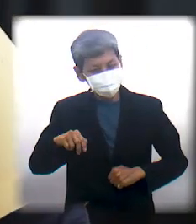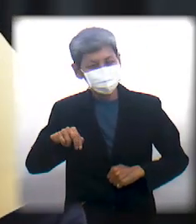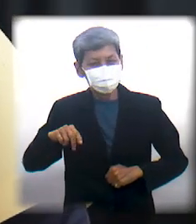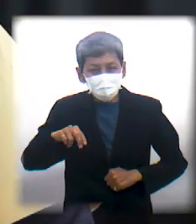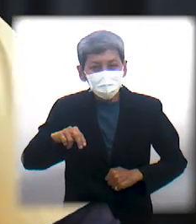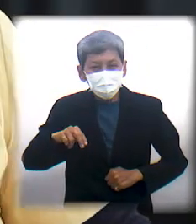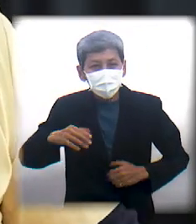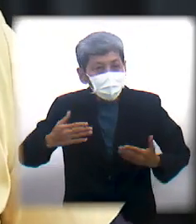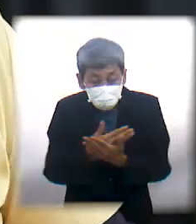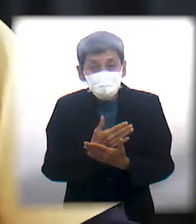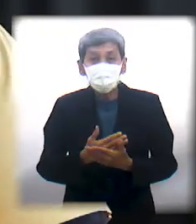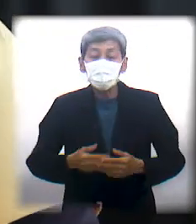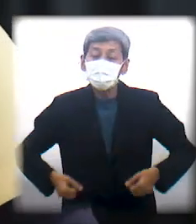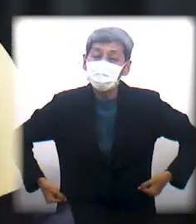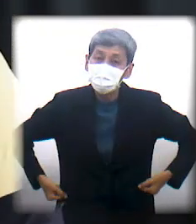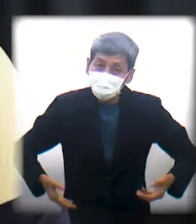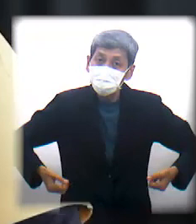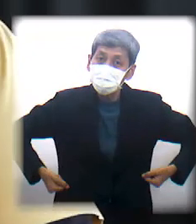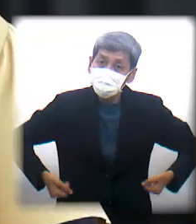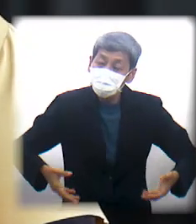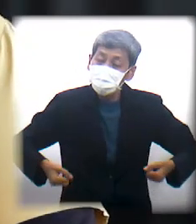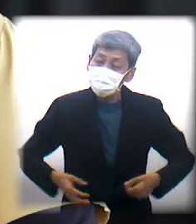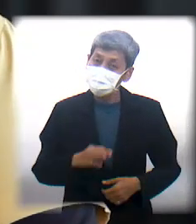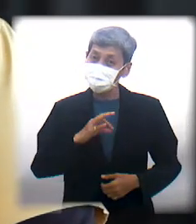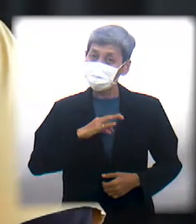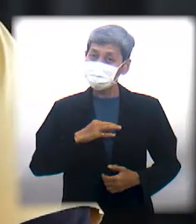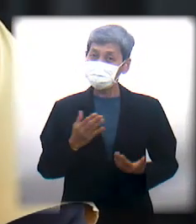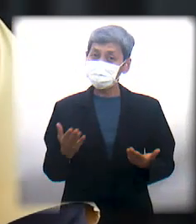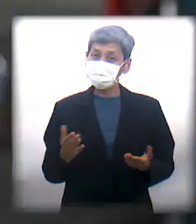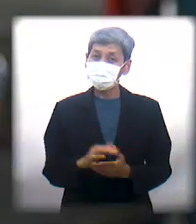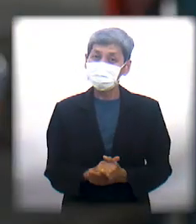ยแล้วเราเห็นวิวแชร์เข้ามามันเป็นความรู้สึกยังไงบ้างพี